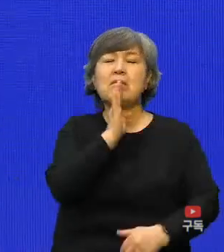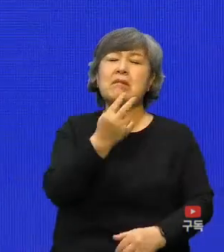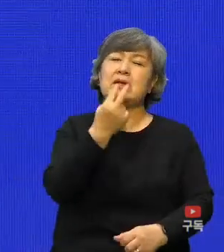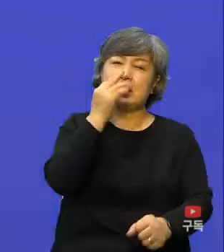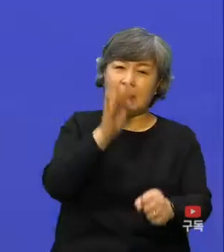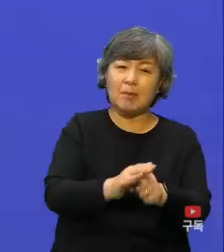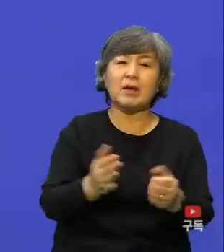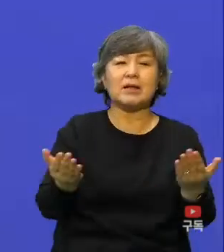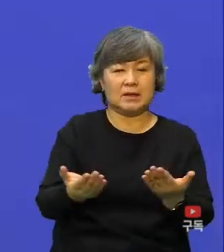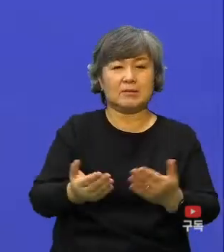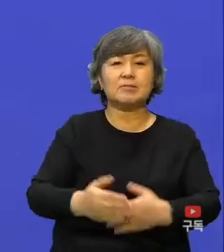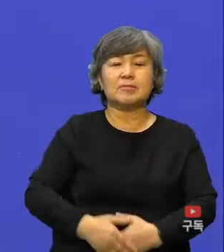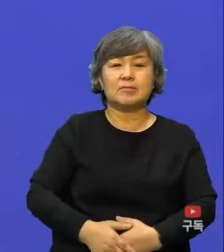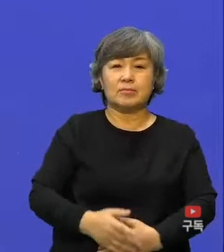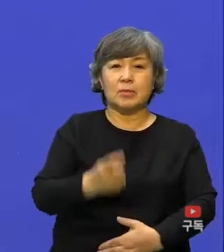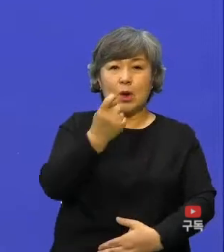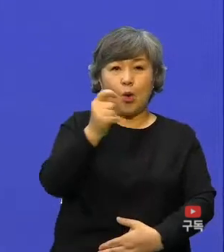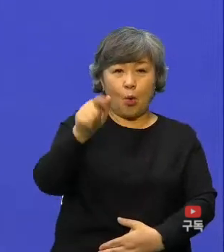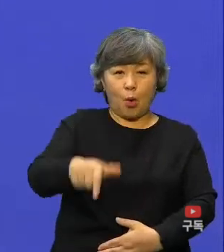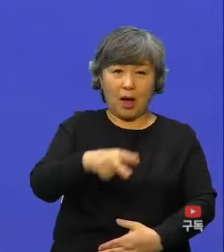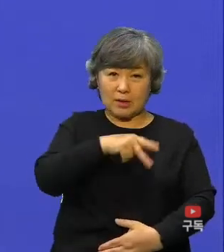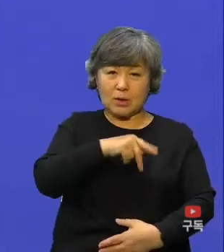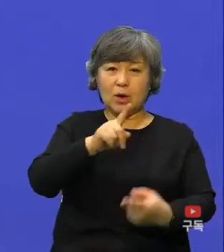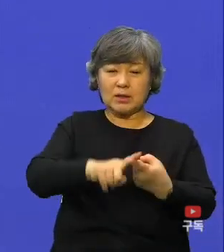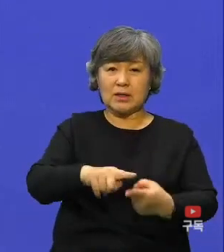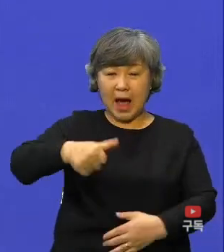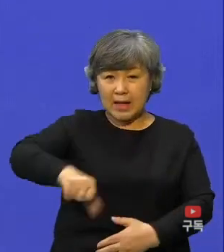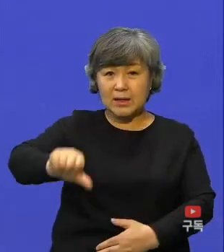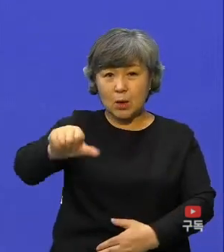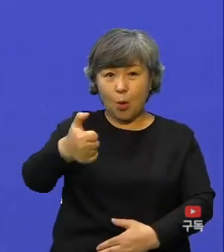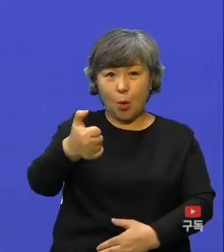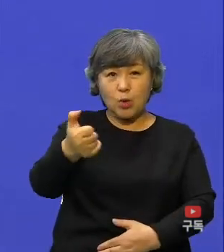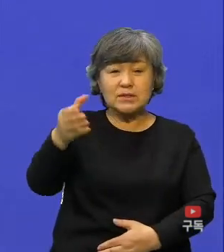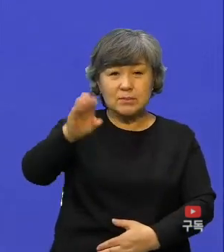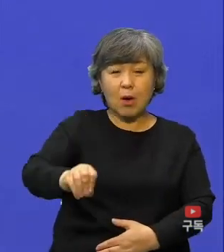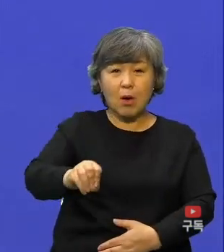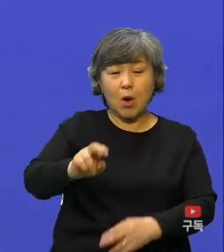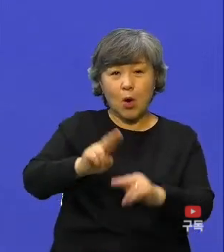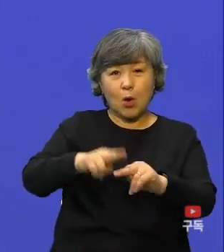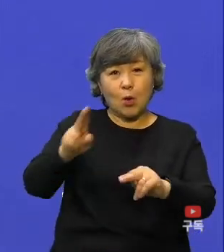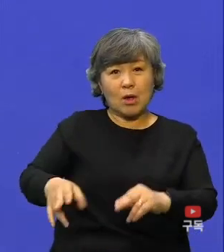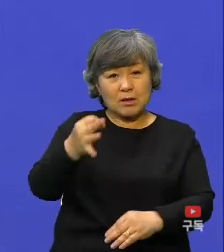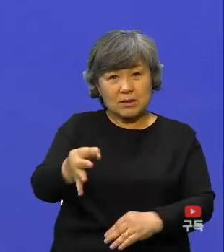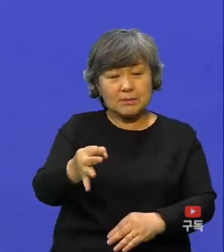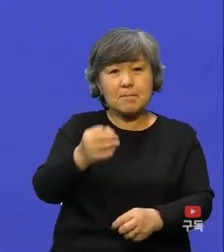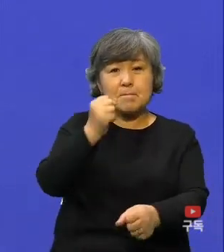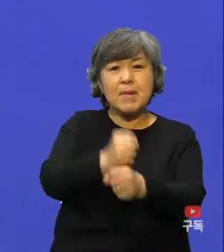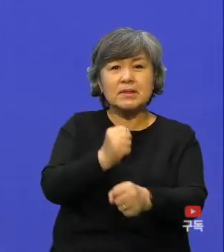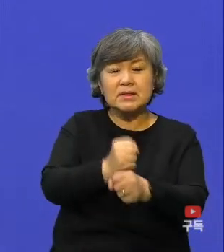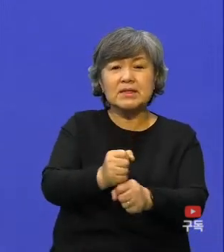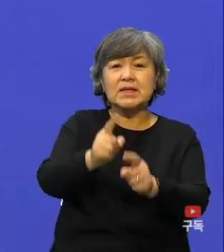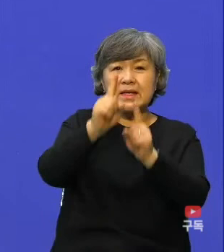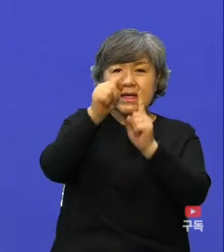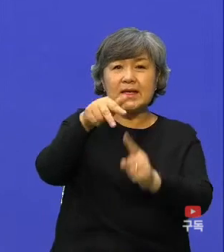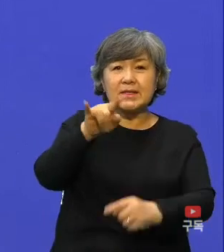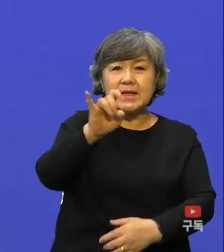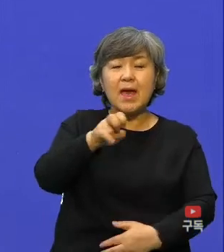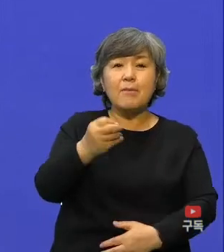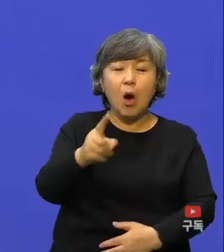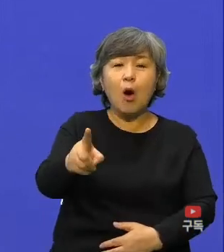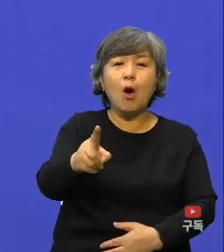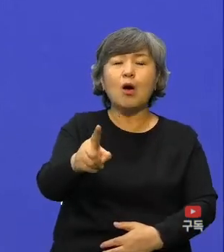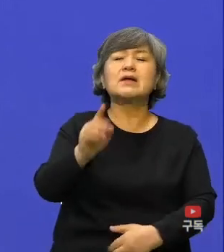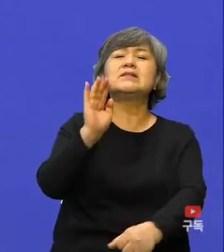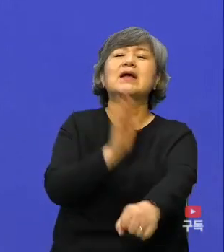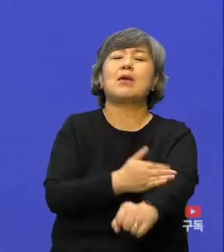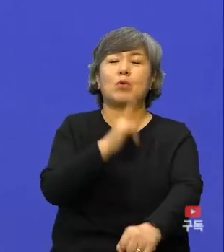일입니다. 곽상도 의원이 자기 아들 50억 원을 퇴직금으로 가져갈 수 있는 구조를 만든 이재명 지사의 잘못이라고 변명을 했다고